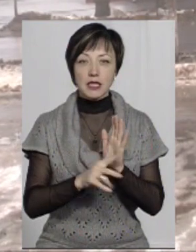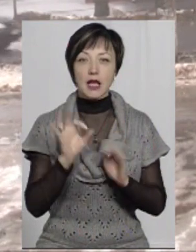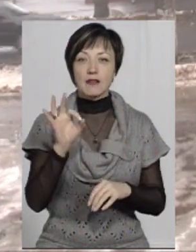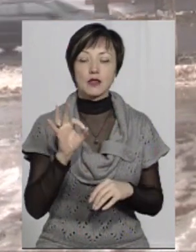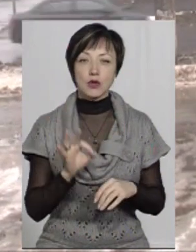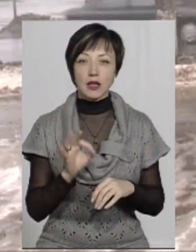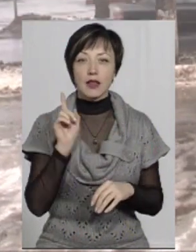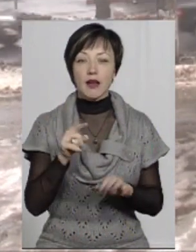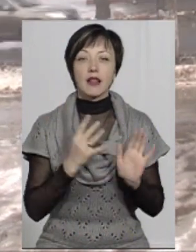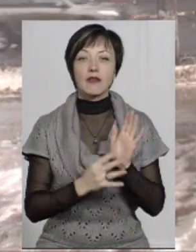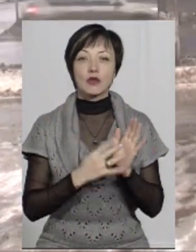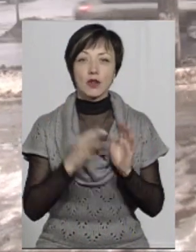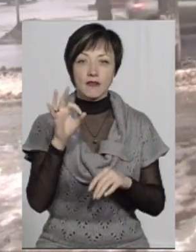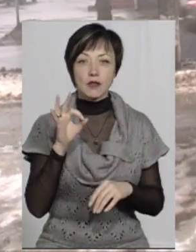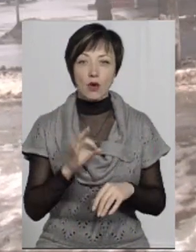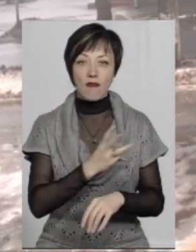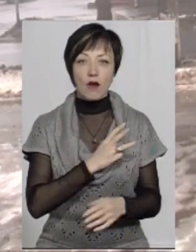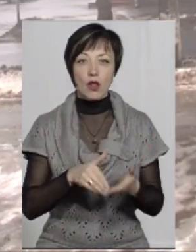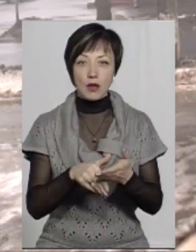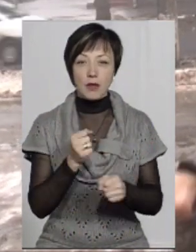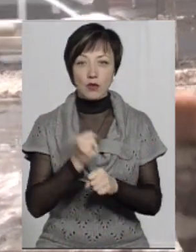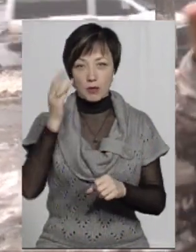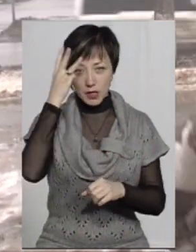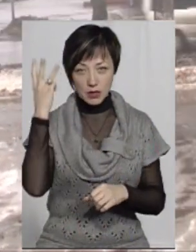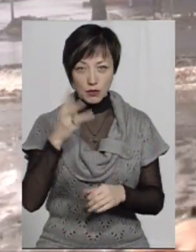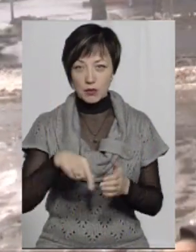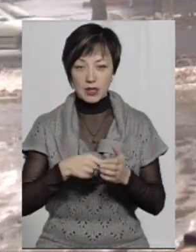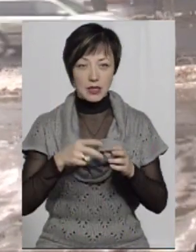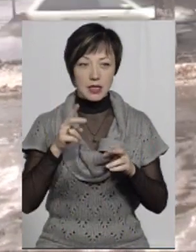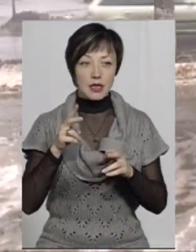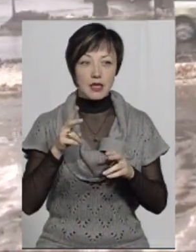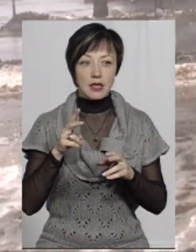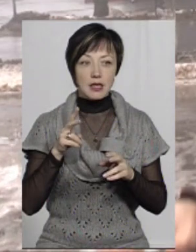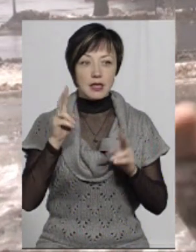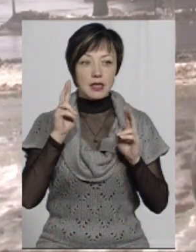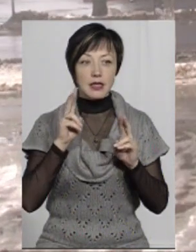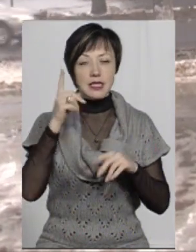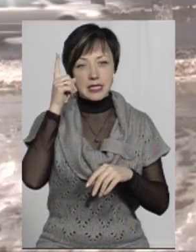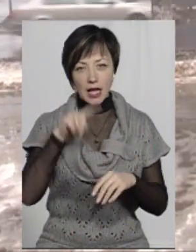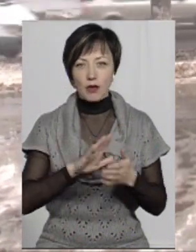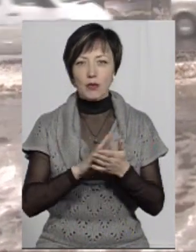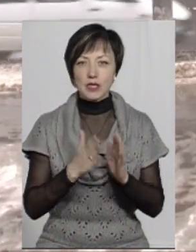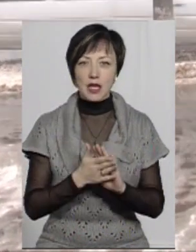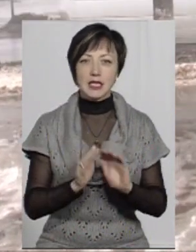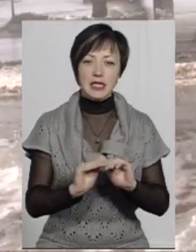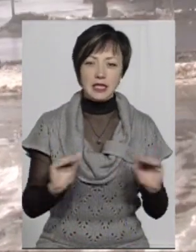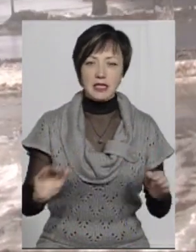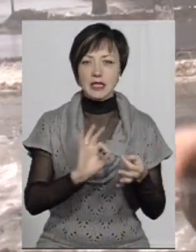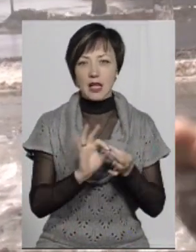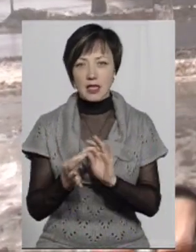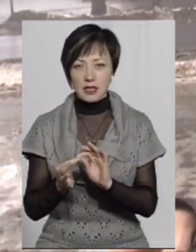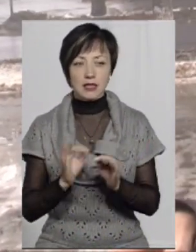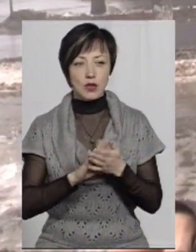80%, навіть 90% волонтерів, які працюють в Хмельницькому, вони знають всю ситуацію по дітях, про якісь складні ситуації, яких людей